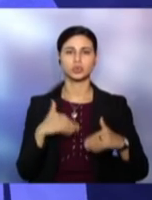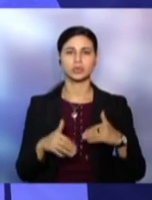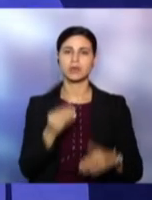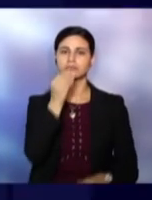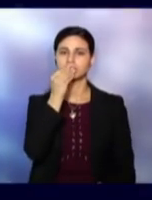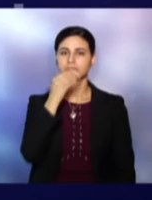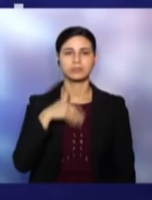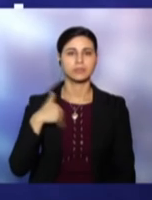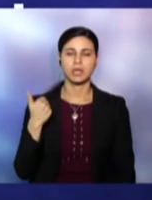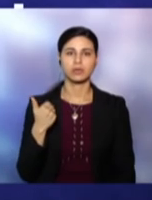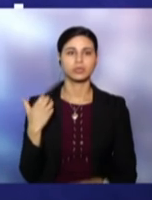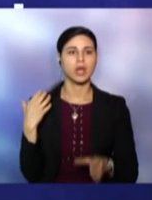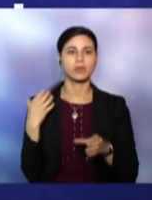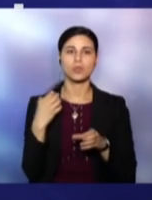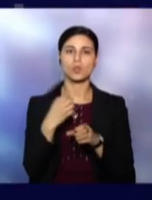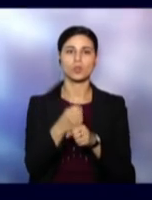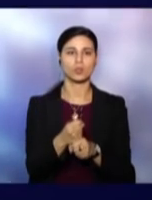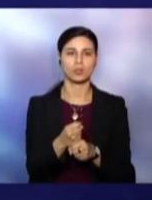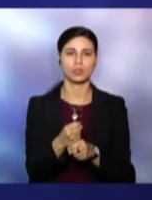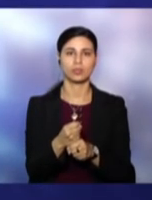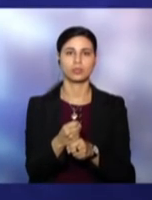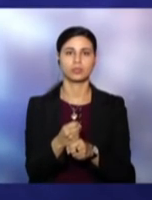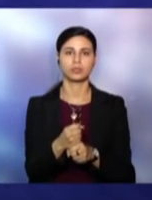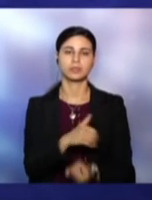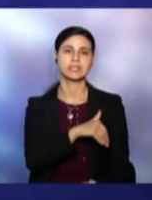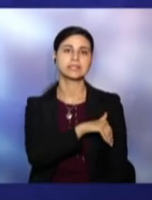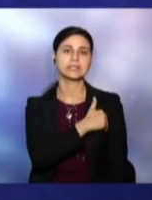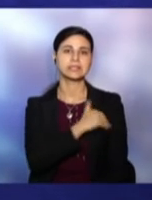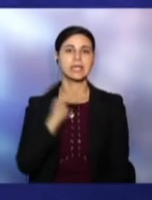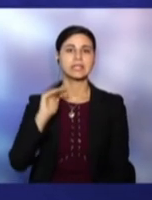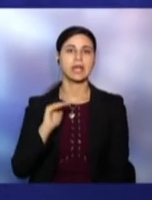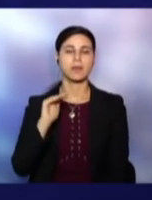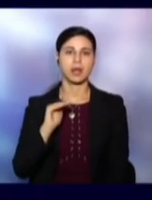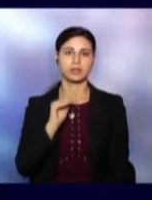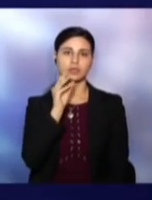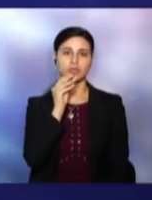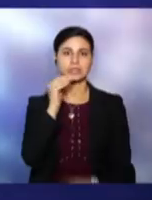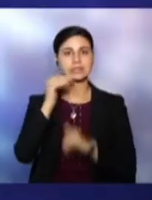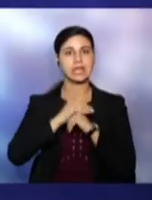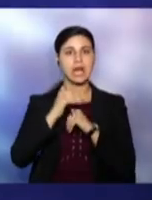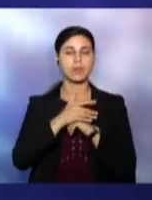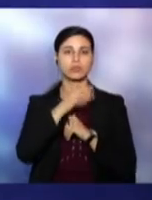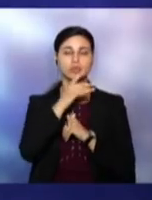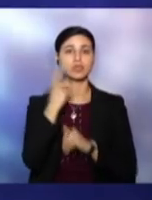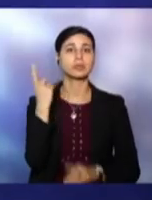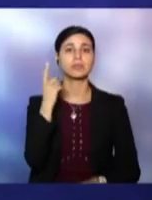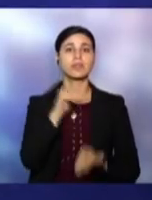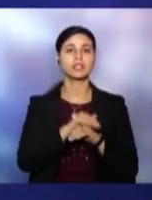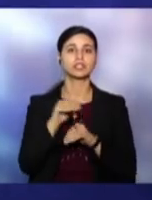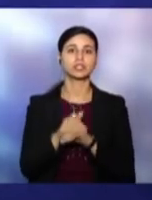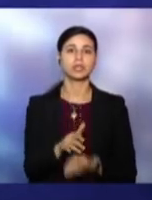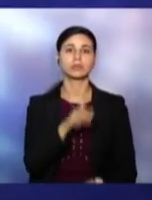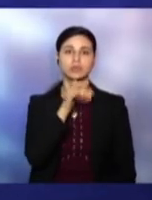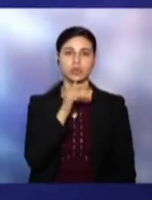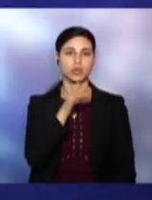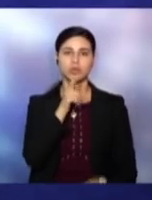უმადობა, წონაში კლება, სუბფერბრილური ტემპერატურა დღის მეორე ნახევარში. პირველი ნიშნების